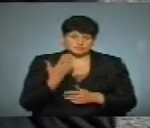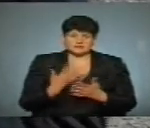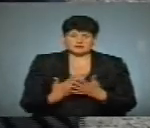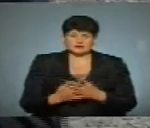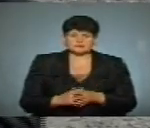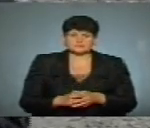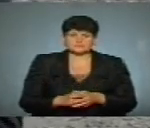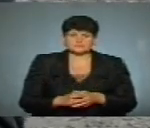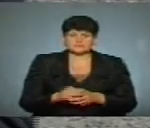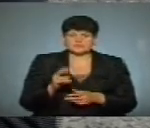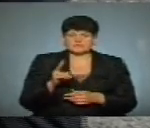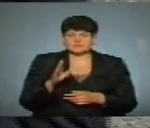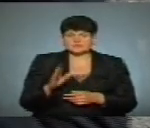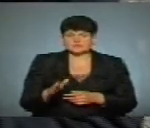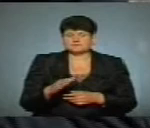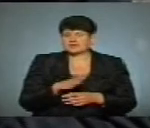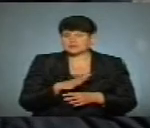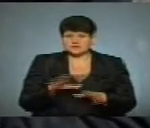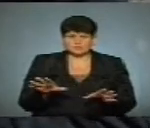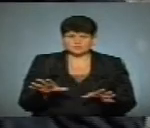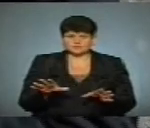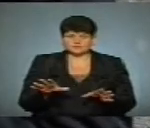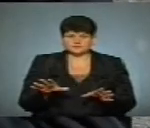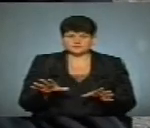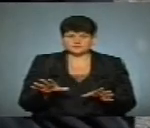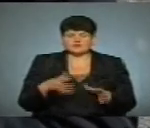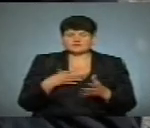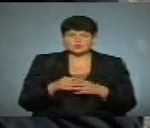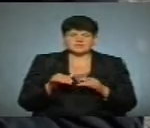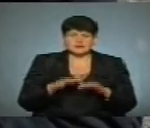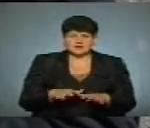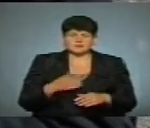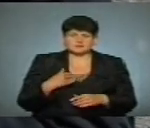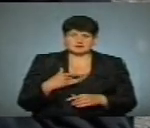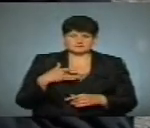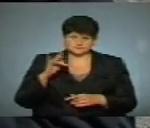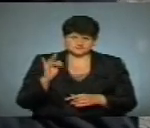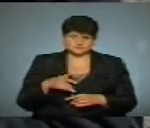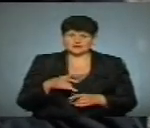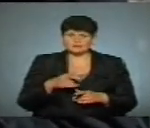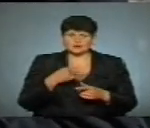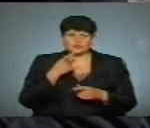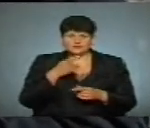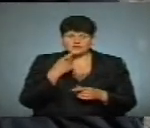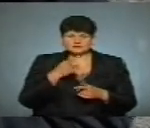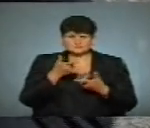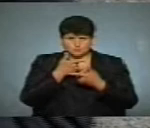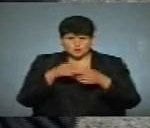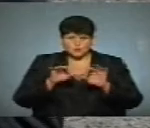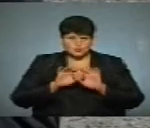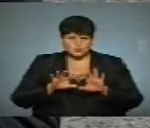наприклад, квартири, ми в своїй діяльності суворо дотримуємося законодавства, не буду